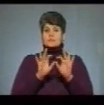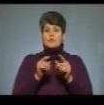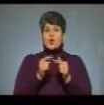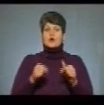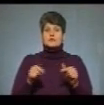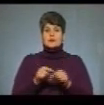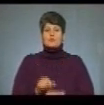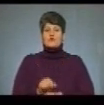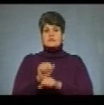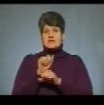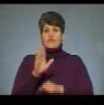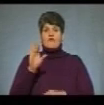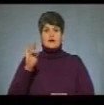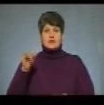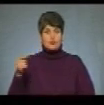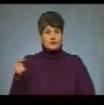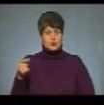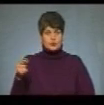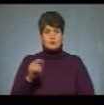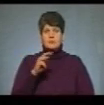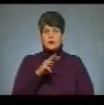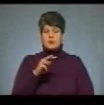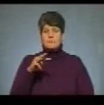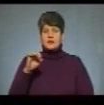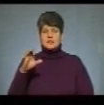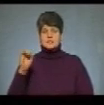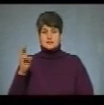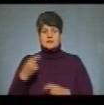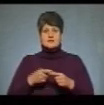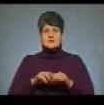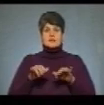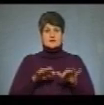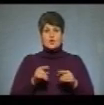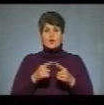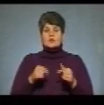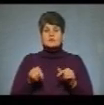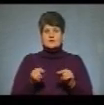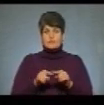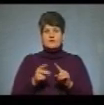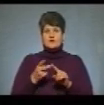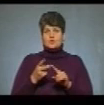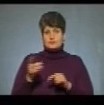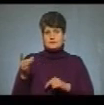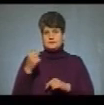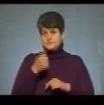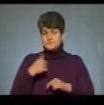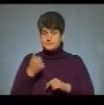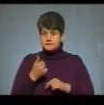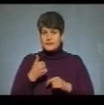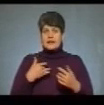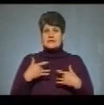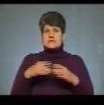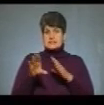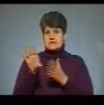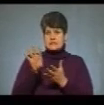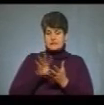організатор повстанського вертепу у Тернополі Микола Мисак, таке дійство на Різдвяні свята організовують у Тернополі другий рік поспіль. Сценарій запозичили